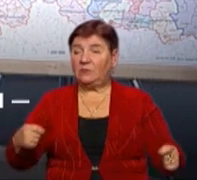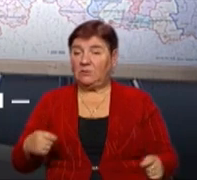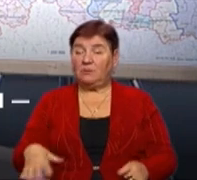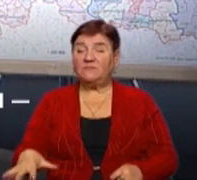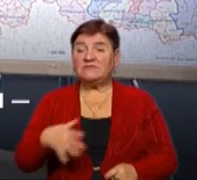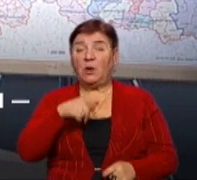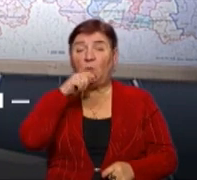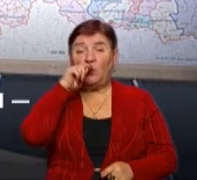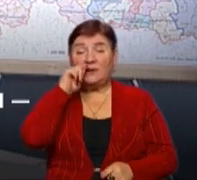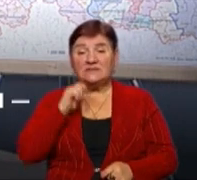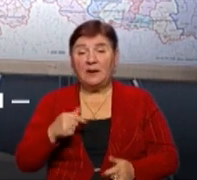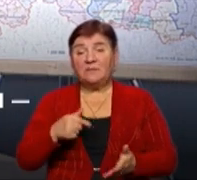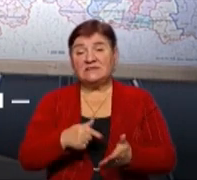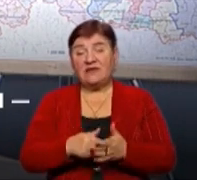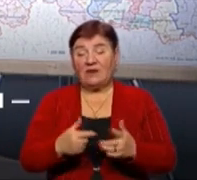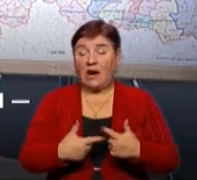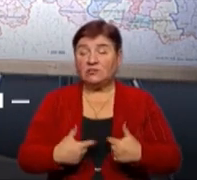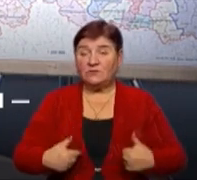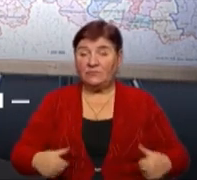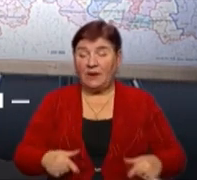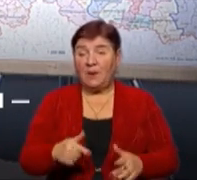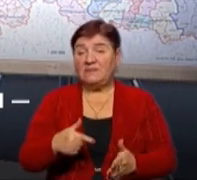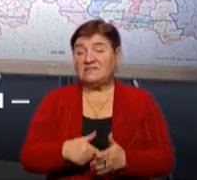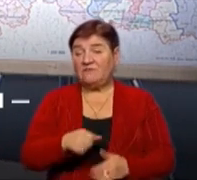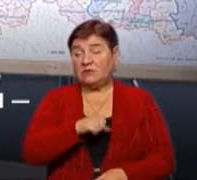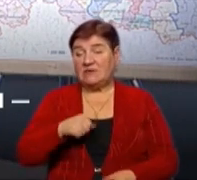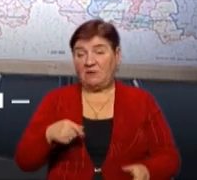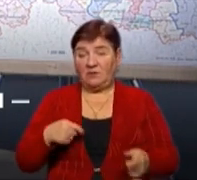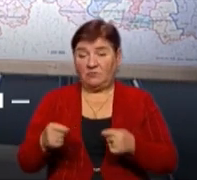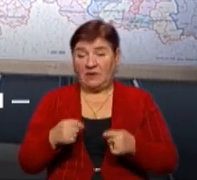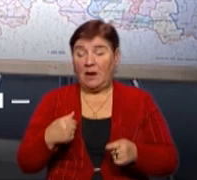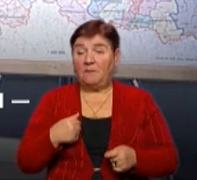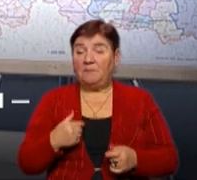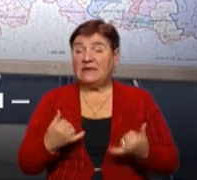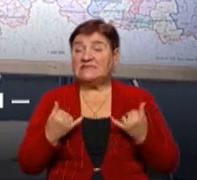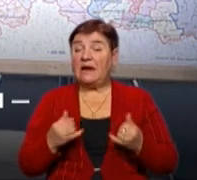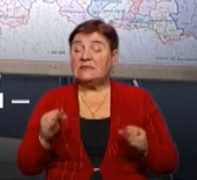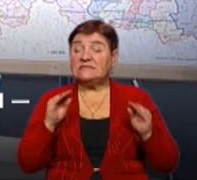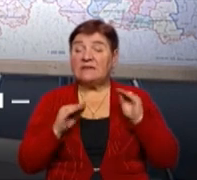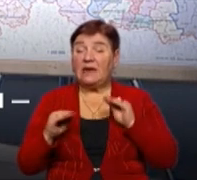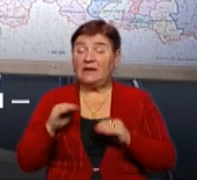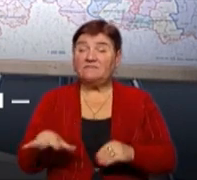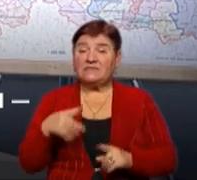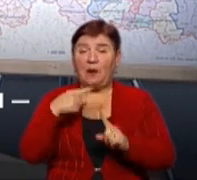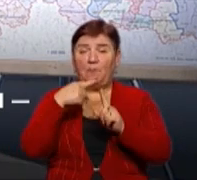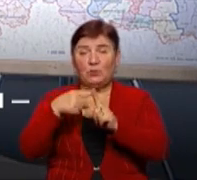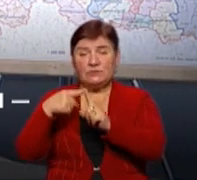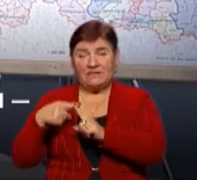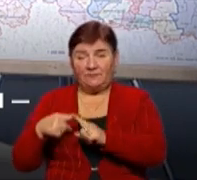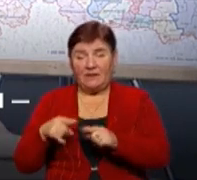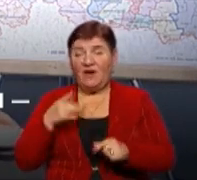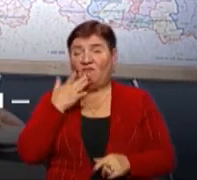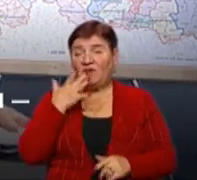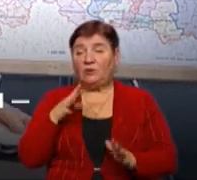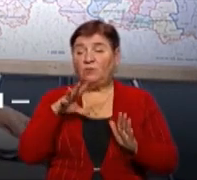різних всеукраїнських і місцевих асоціаціях органів місцевого самоврядування. Ми навпаки зараз склали всі плюси. В Раду